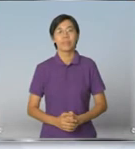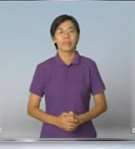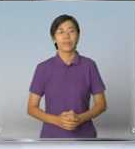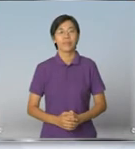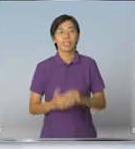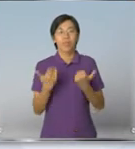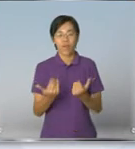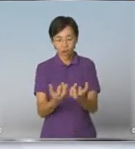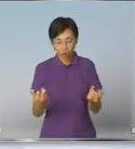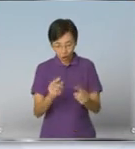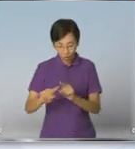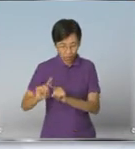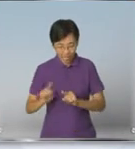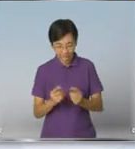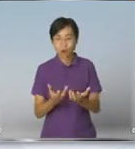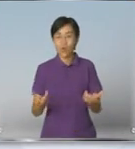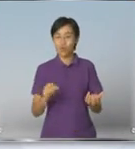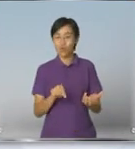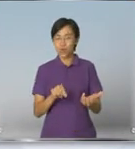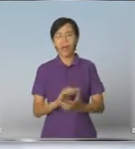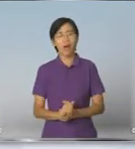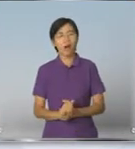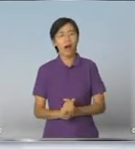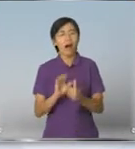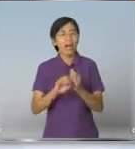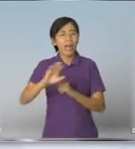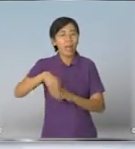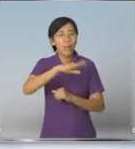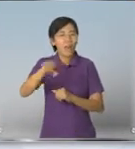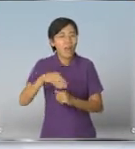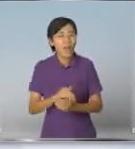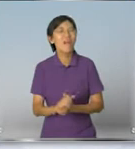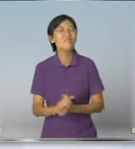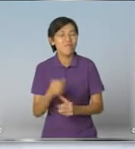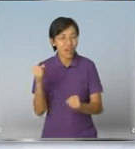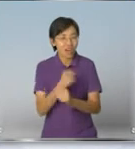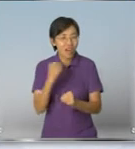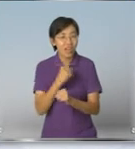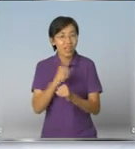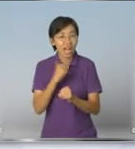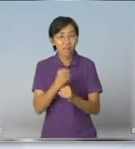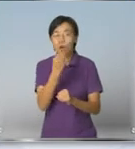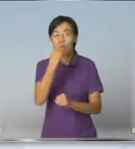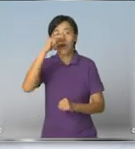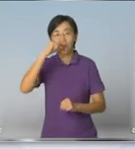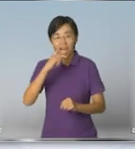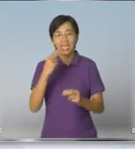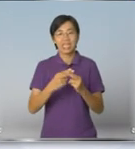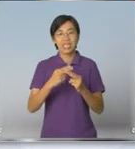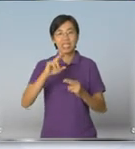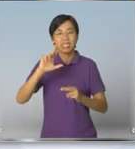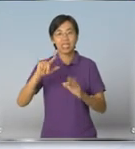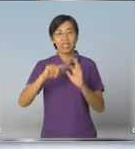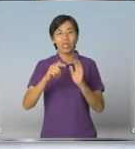ตถุดิบต่างๆเหล่านี้มานี่นะครับเราจะชวนคุณผู้ชมทำเมนูของว่างของไทยชื่อว่าอะไรครับ เป็นช่อม่วงค่ะ ช่อม่วงน